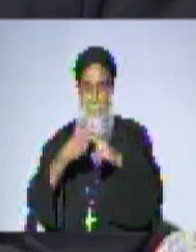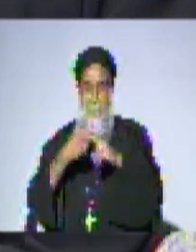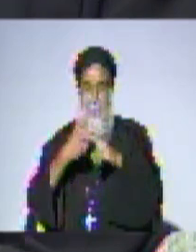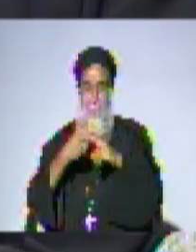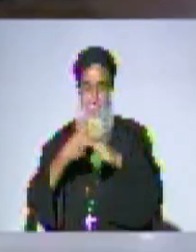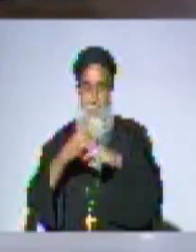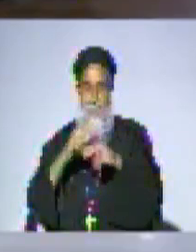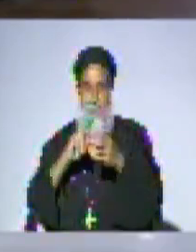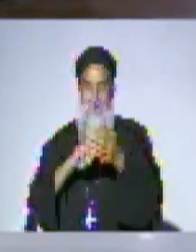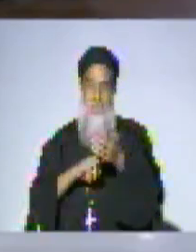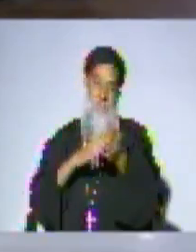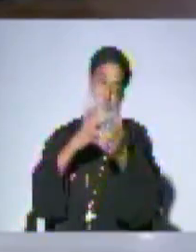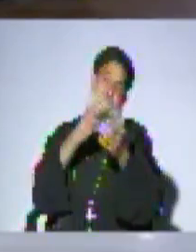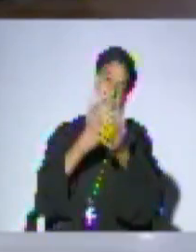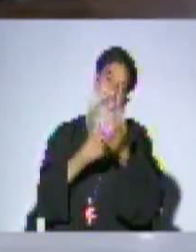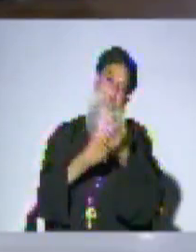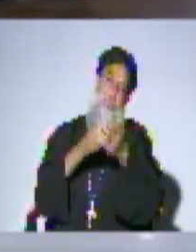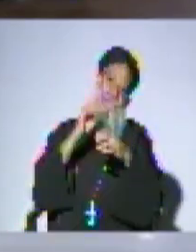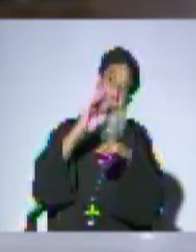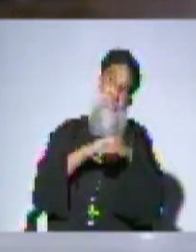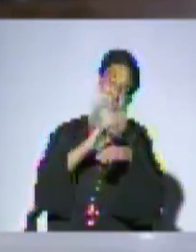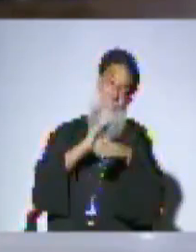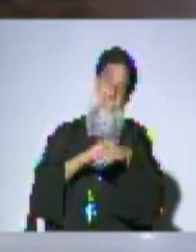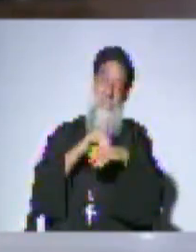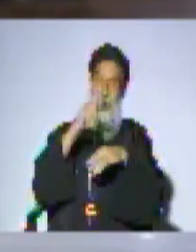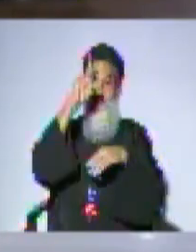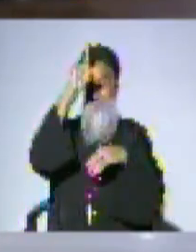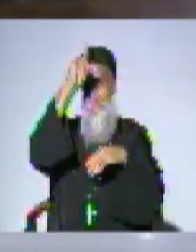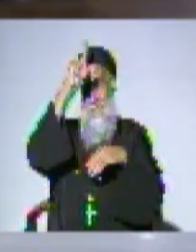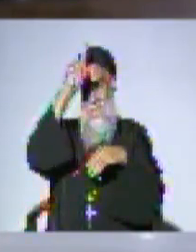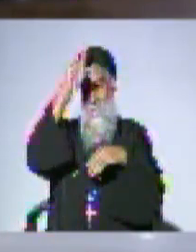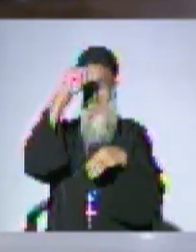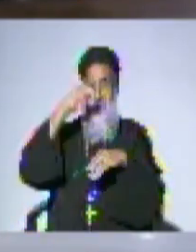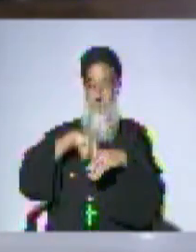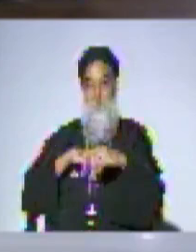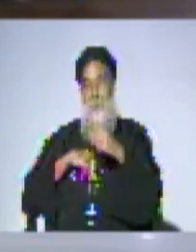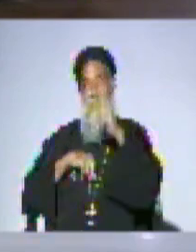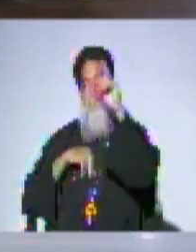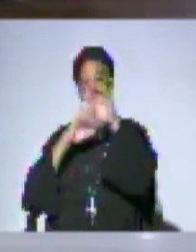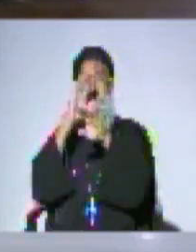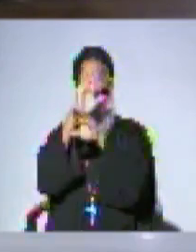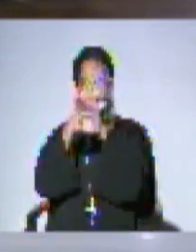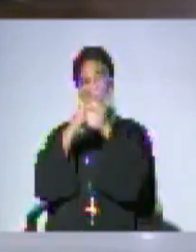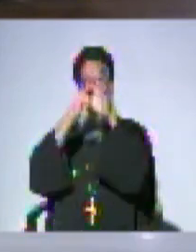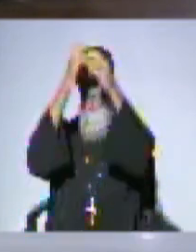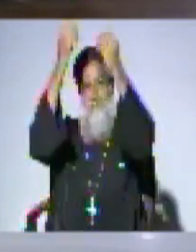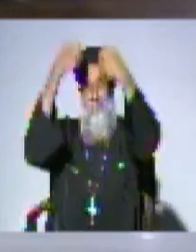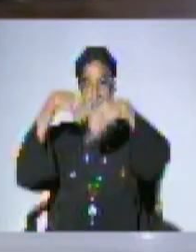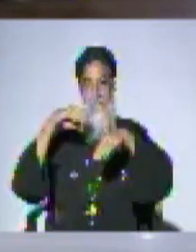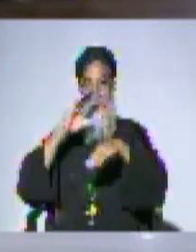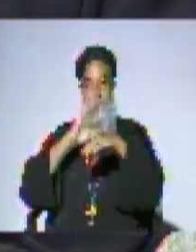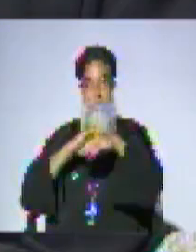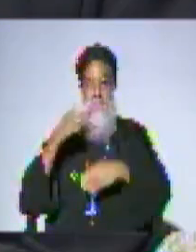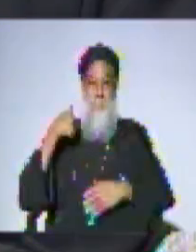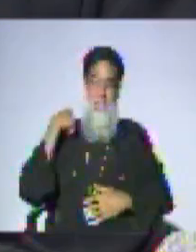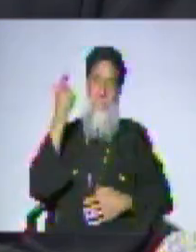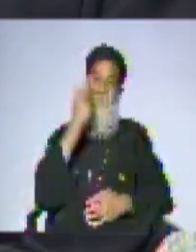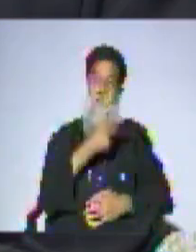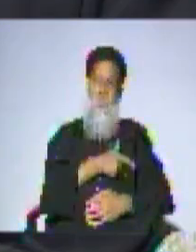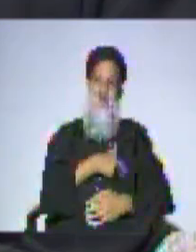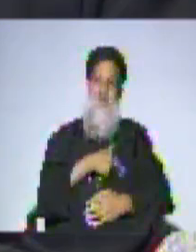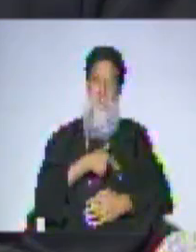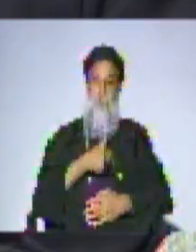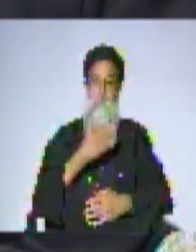لا تطرحني عن عبيدك عبد للخطية، أيوة، بل أطلب إليك برأفتك أعطينا أن أخدم اسمك القدوس